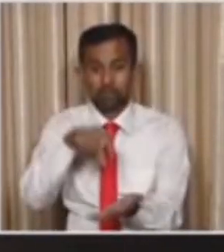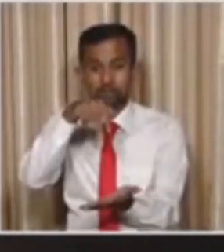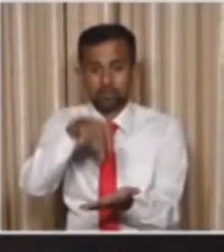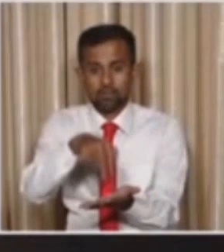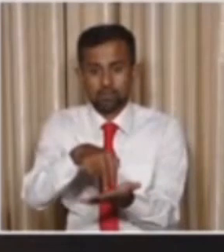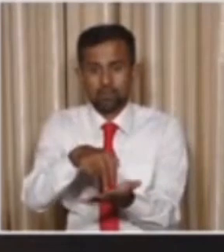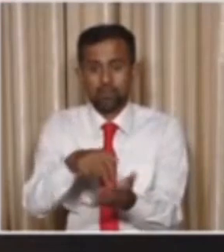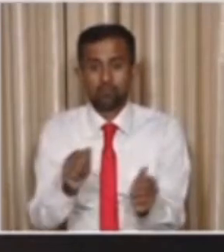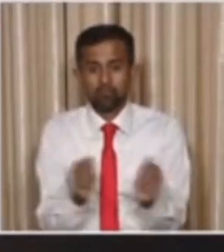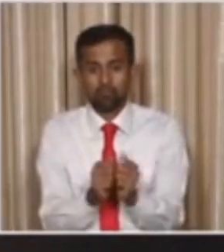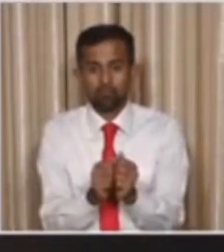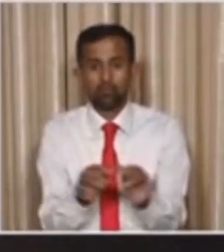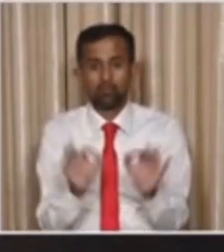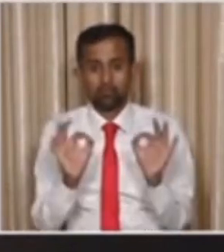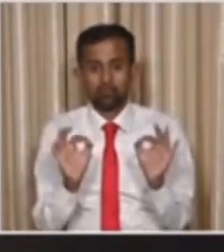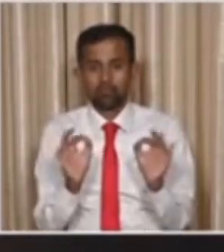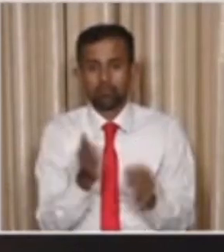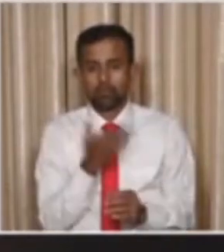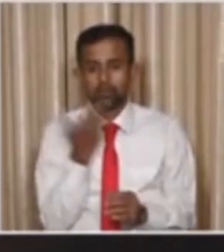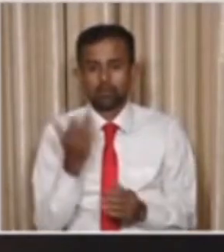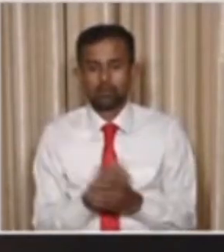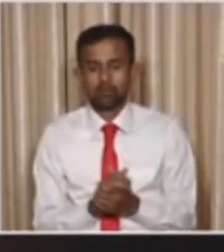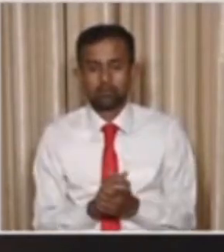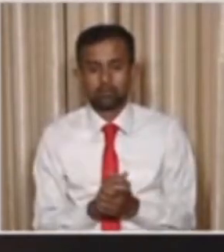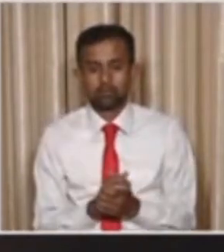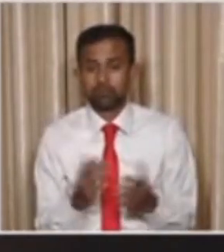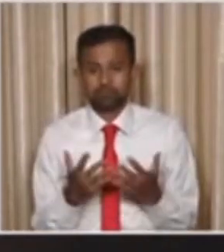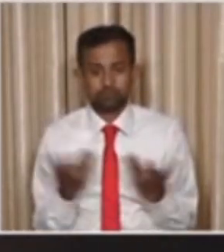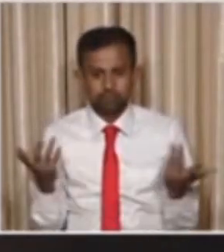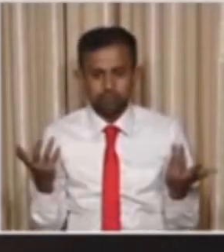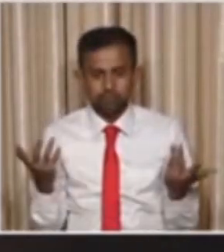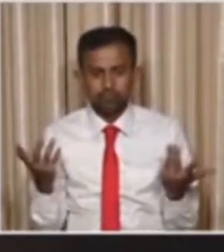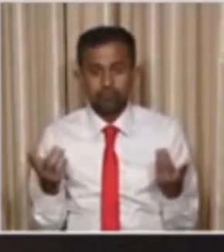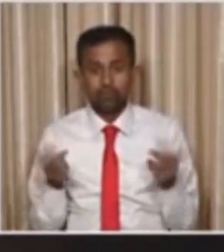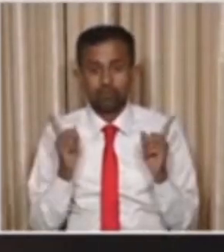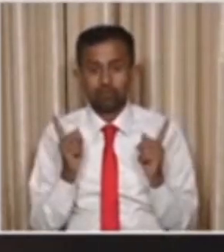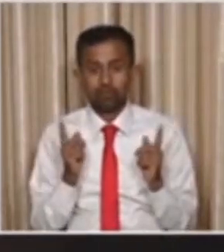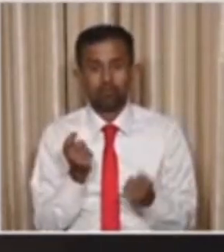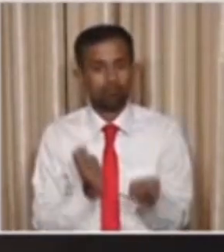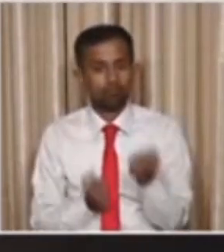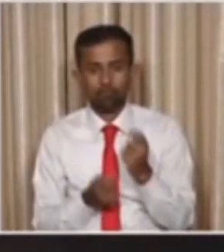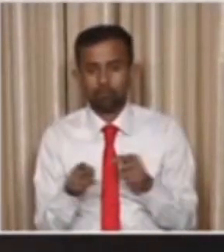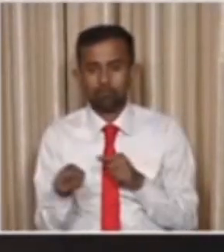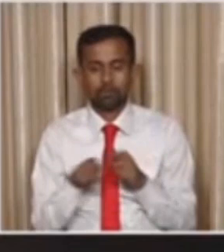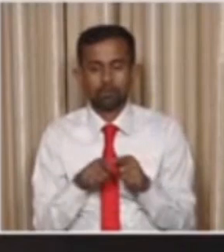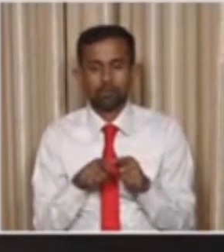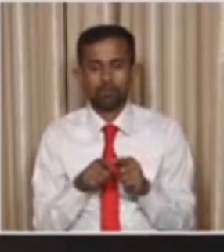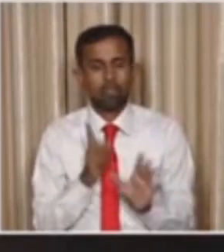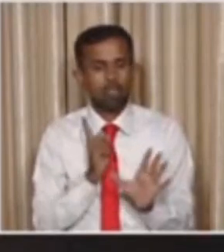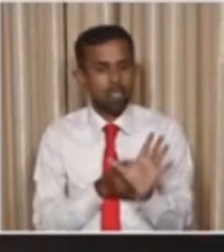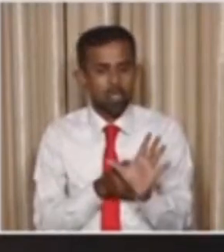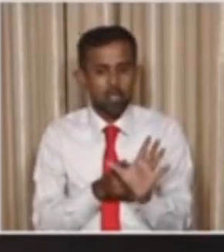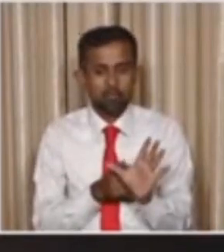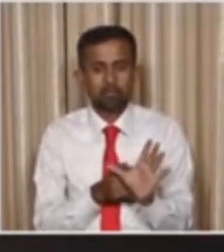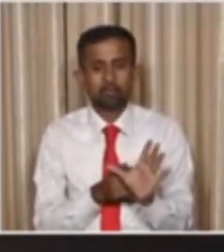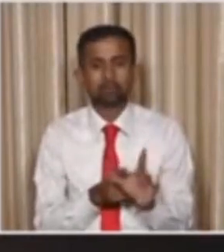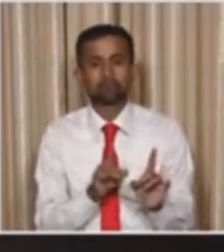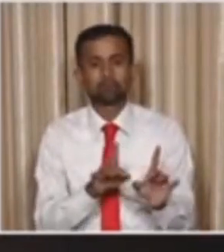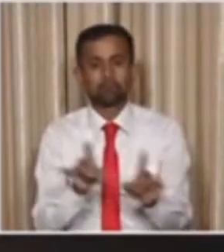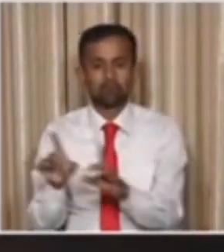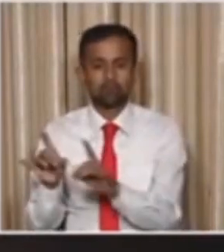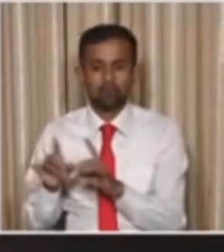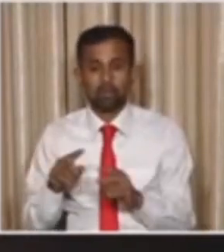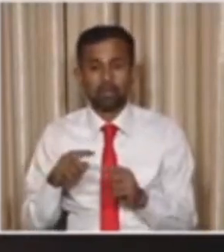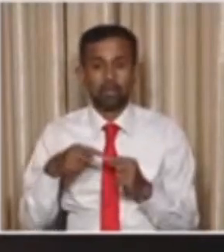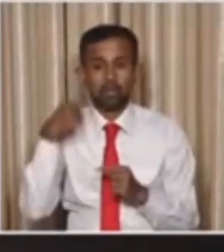මේ දේ කරොත් මේක නිවර්තන ගැටේයි එහෙම නැති වුණොත් මේ මේ රටේ ක්‍රිකට් විතරක් නෙමෙයි මේ රටේ හැම දෙයකටම මේක වෙයි හෙට